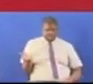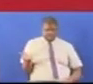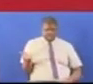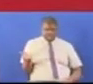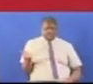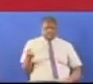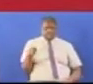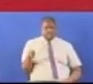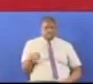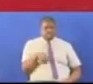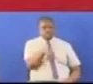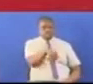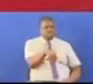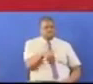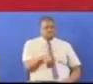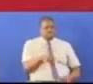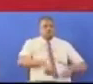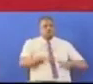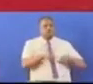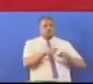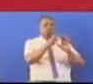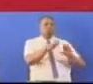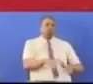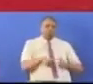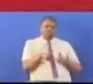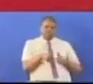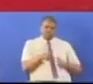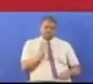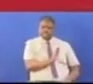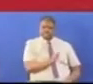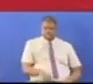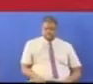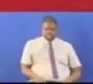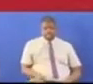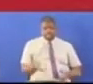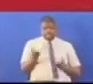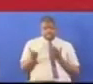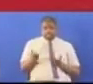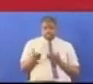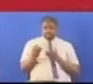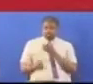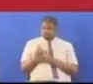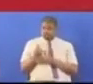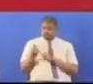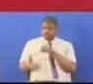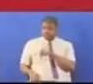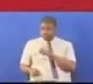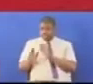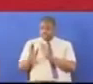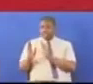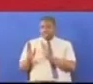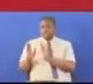na kulinyima bunge mamlaka yake kadri ya mujibu wa